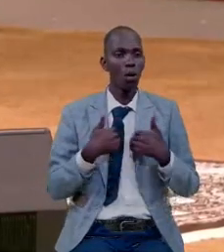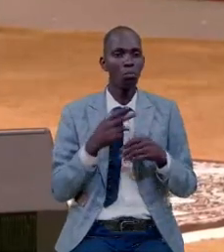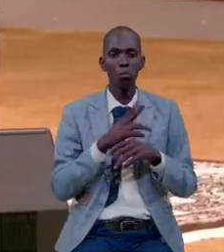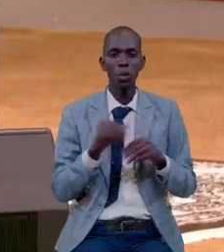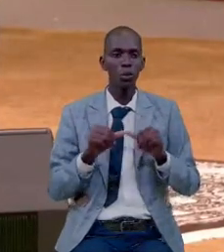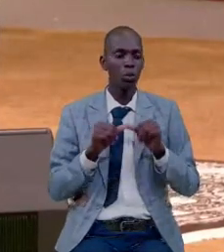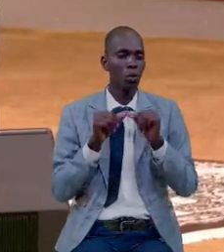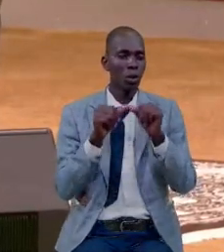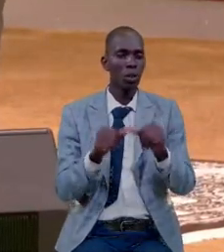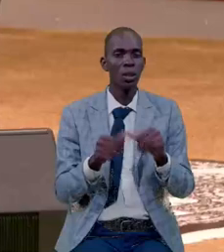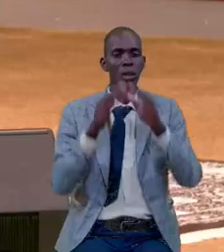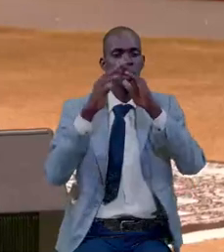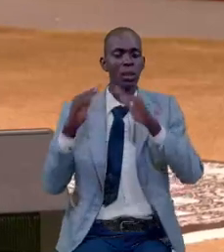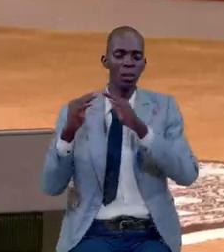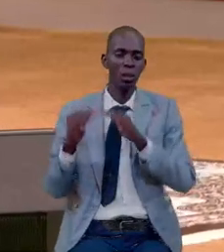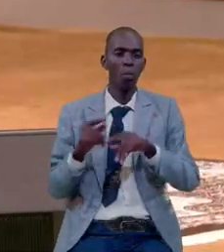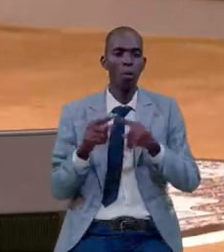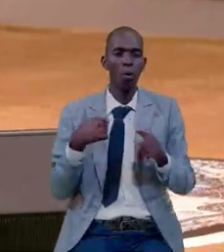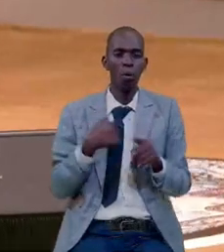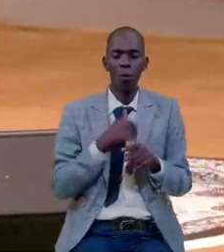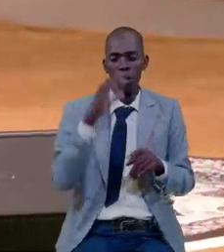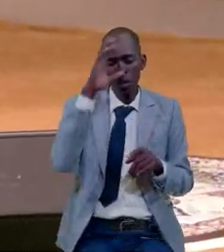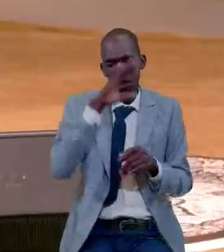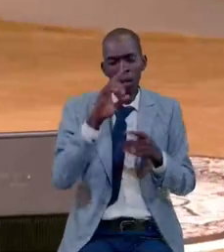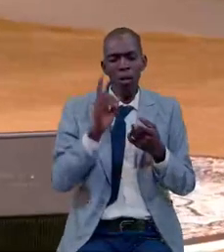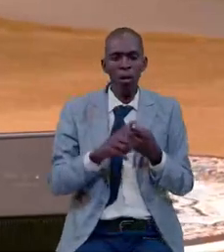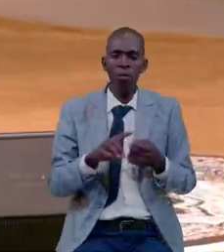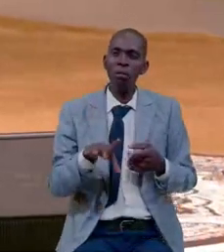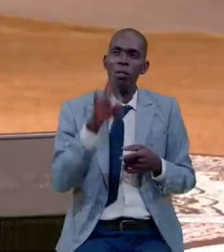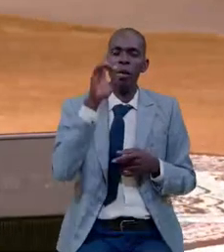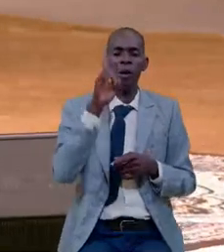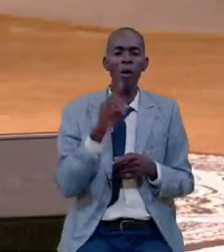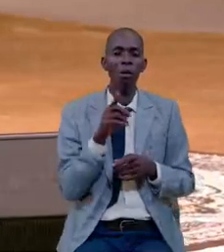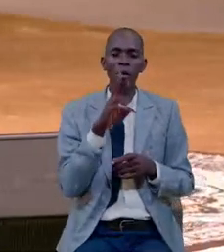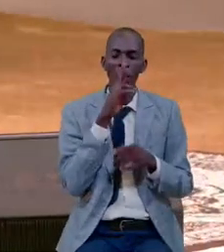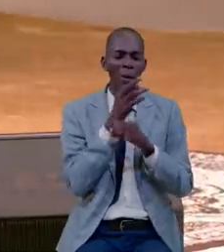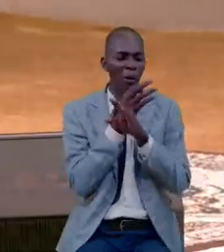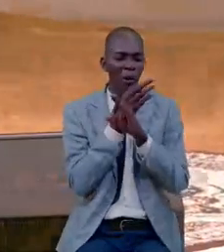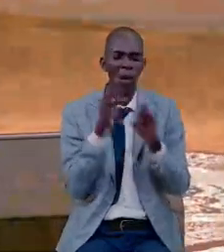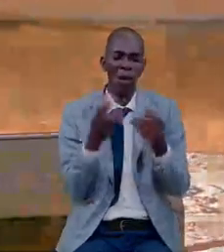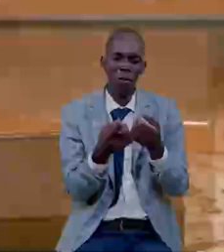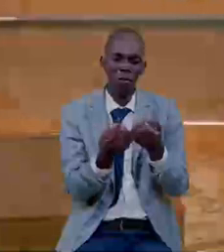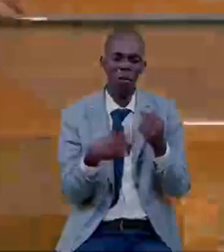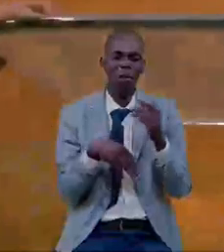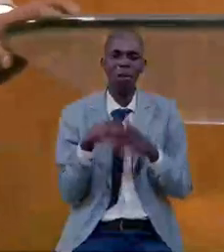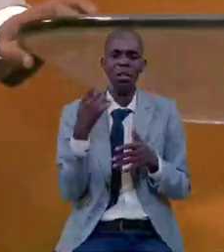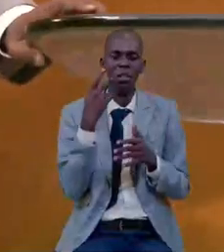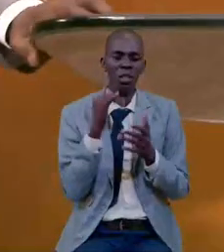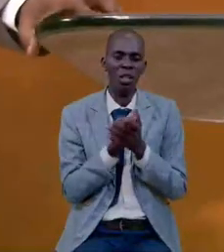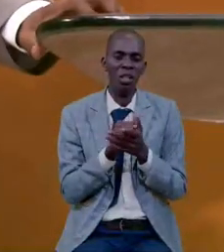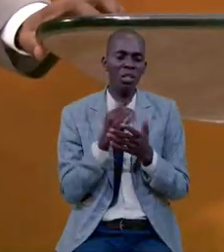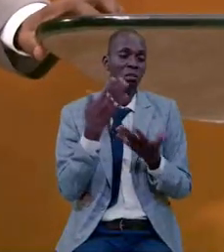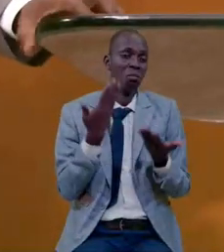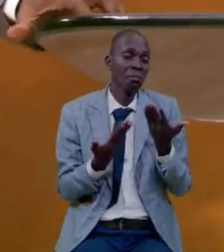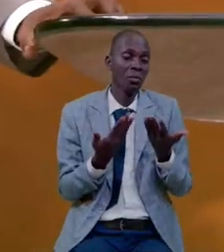Les gens qui savent que nous n'avons pas de cité permanente ici, ils sont libres. Ils sortent, ce que le Seigneur veut qu'ils fassent, ils le